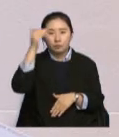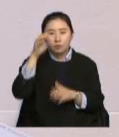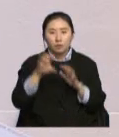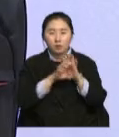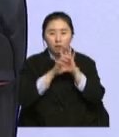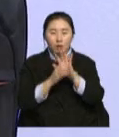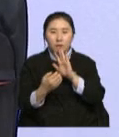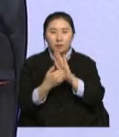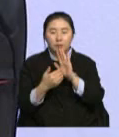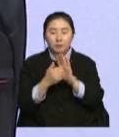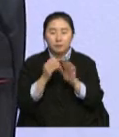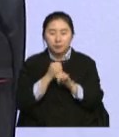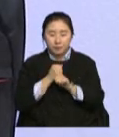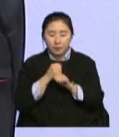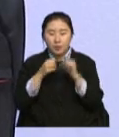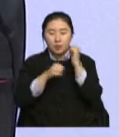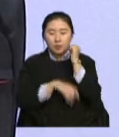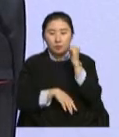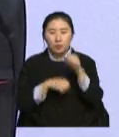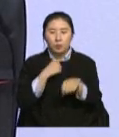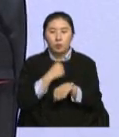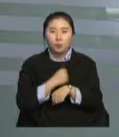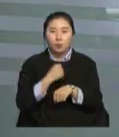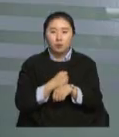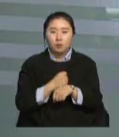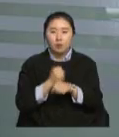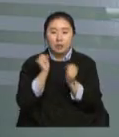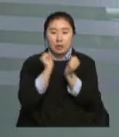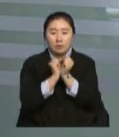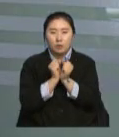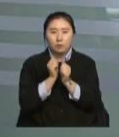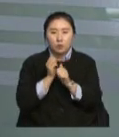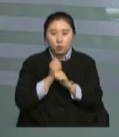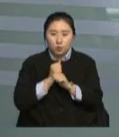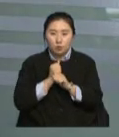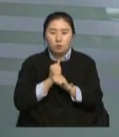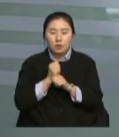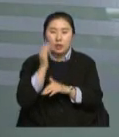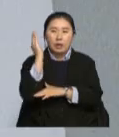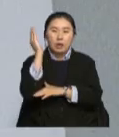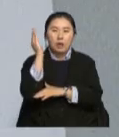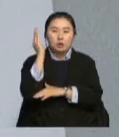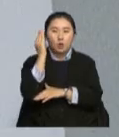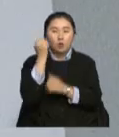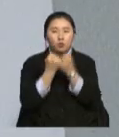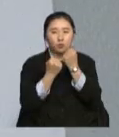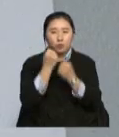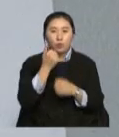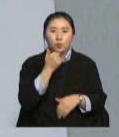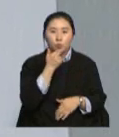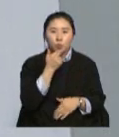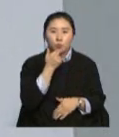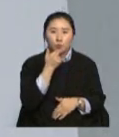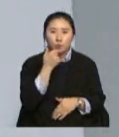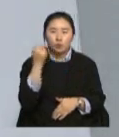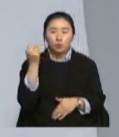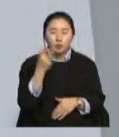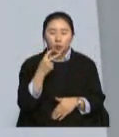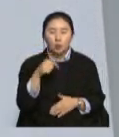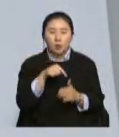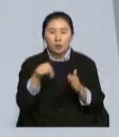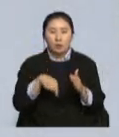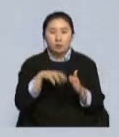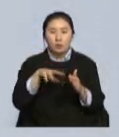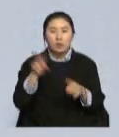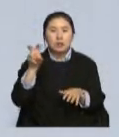코로나19 예방수칙 준수는 기본입니다. 감염을 대비해 전시 해설은 진행하지 않고 있습니다. 또한 전시 실내